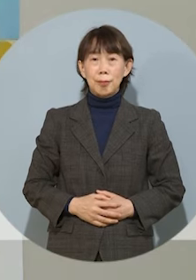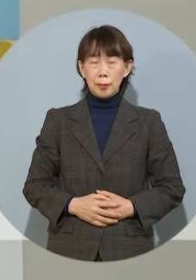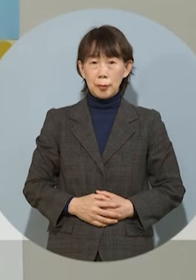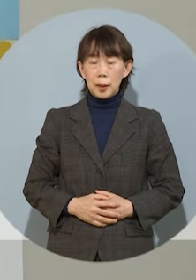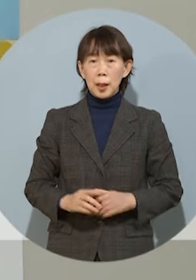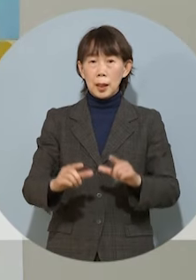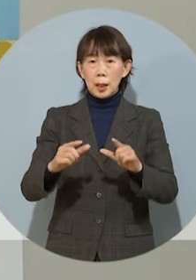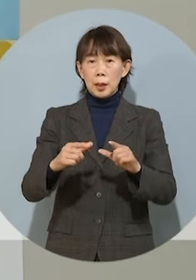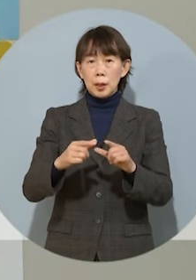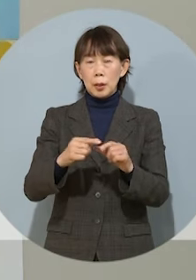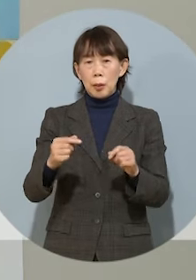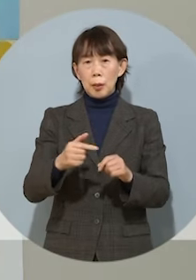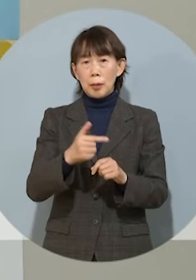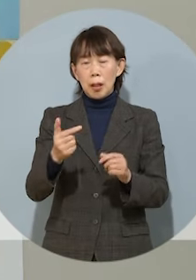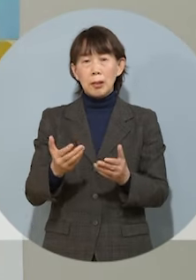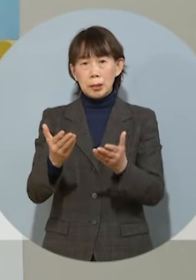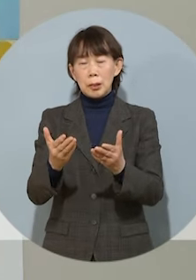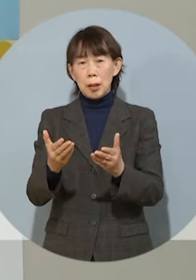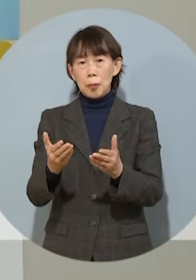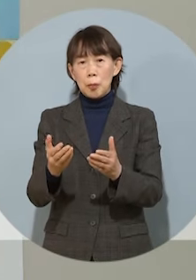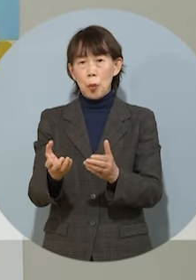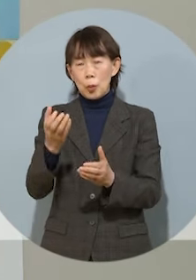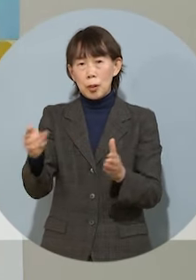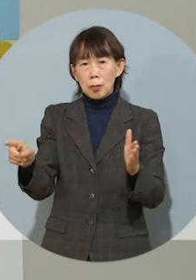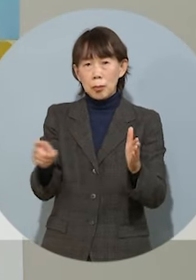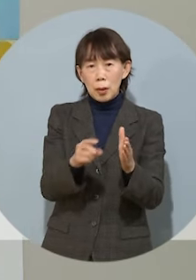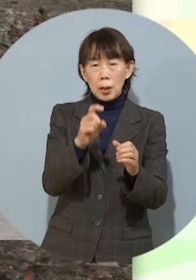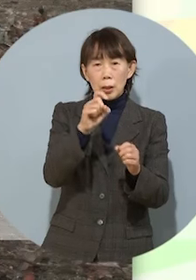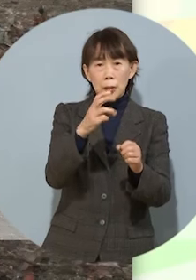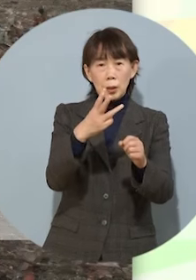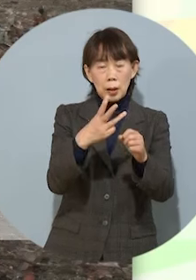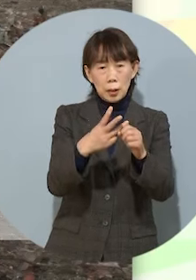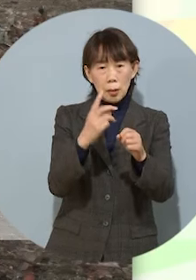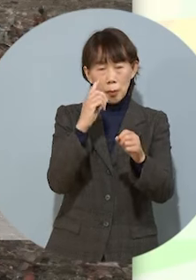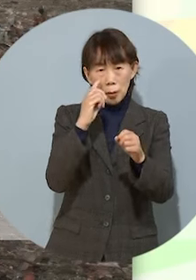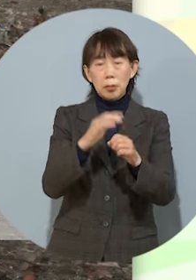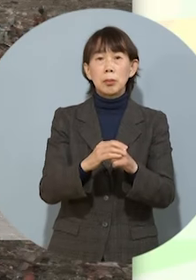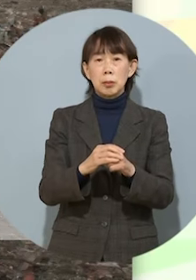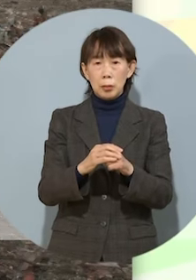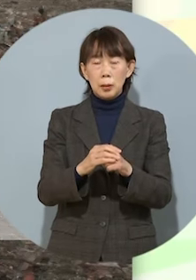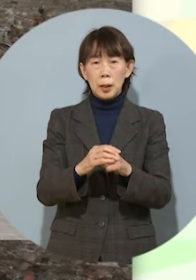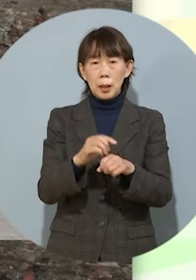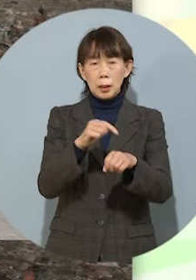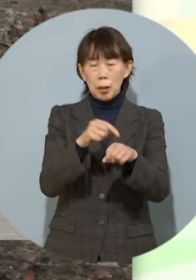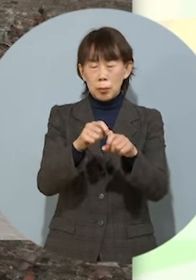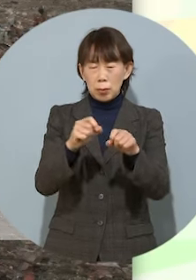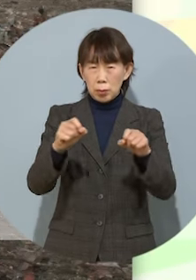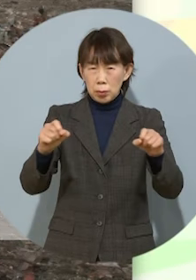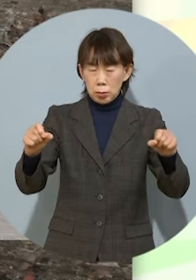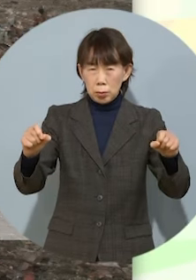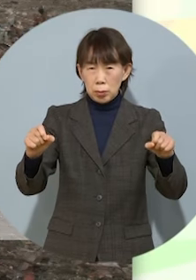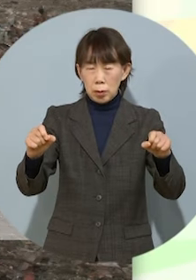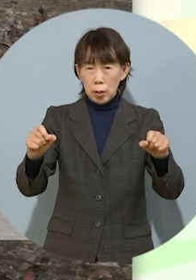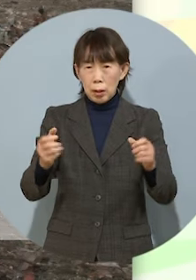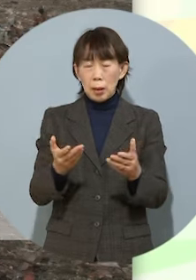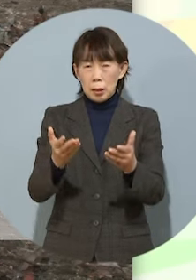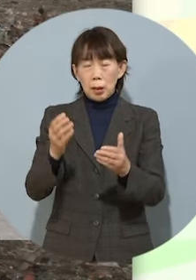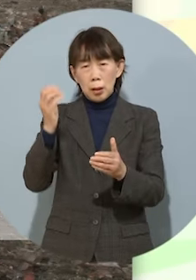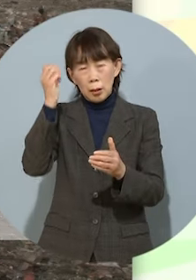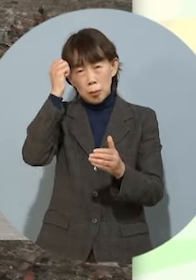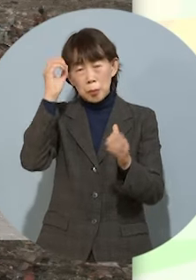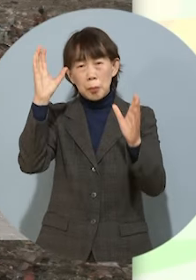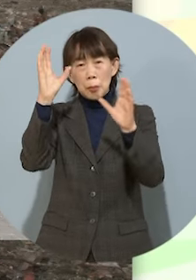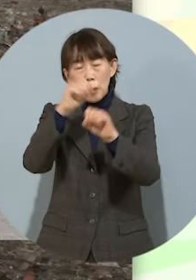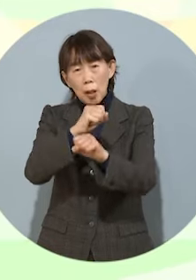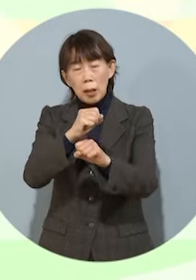東日本大震災から間もなく13年、時間の経過とともに震災の風化が懸念